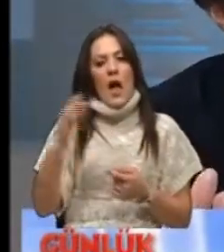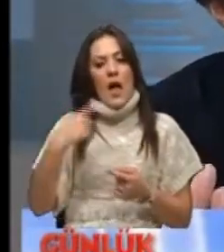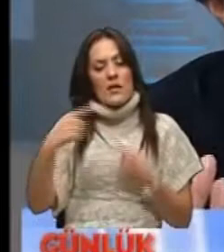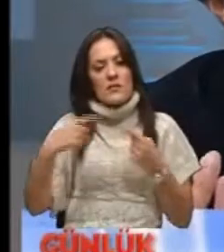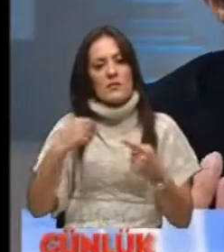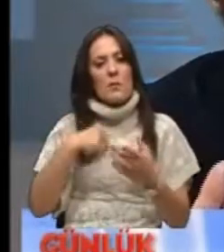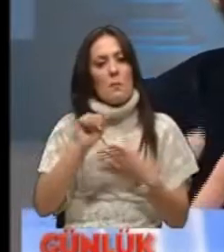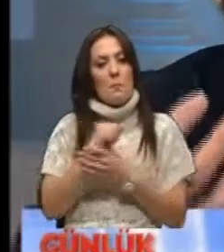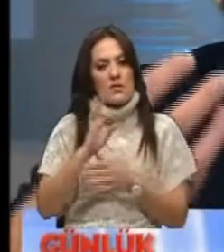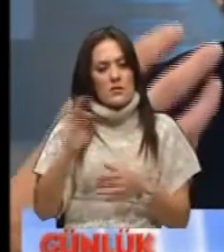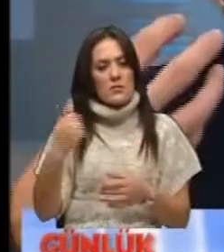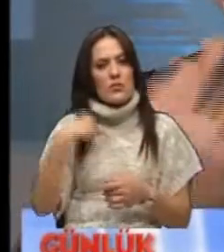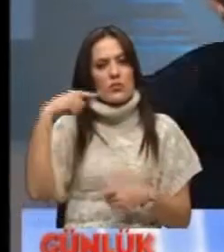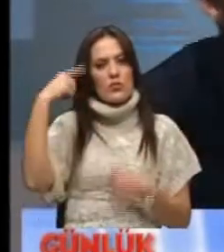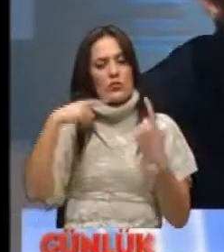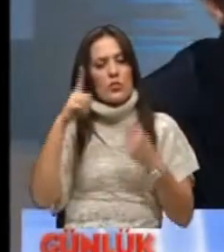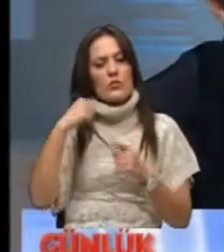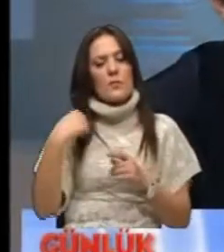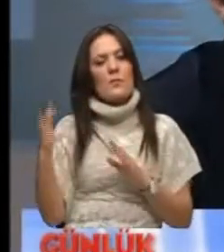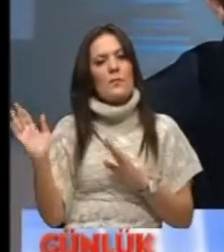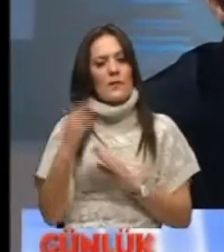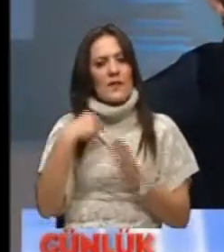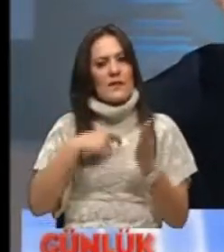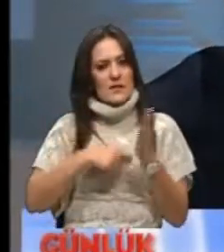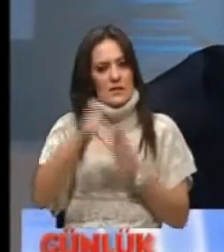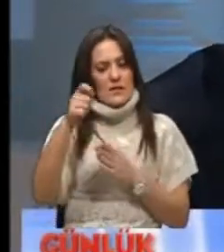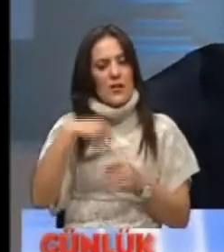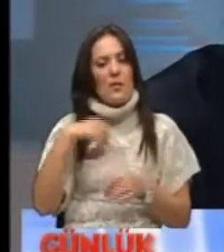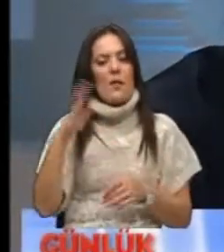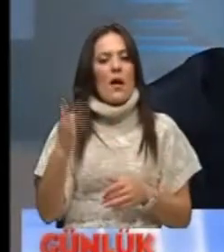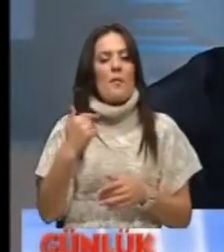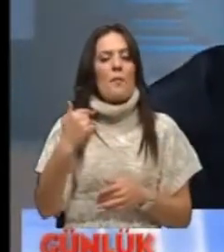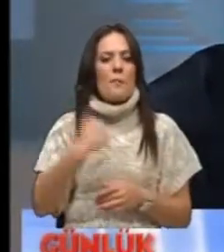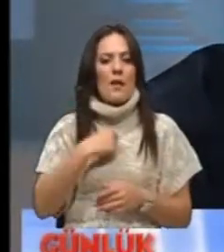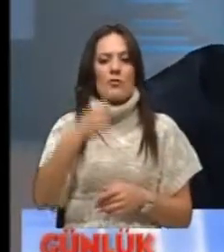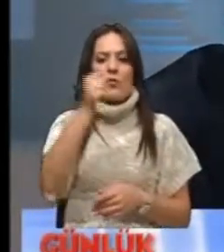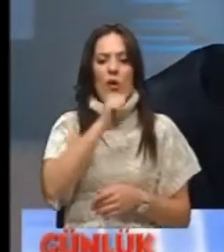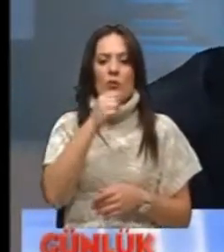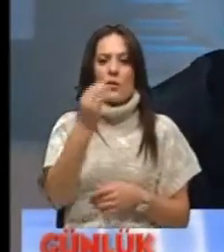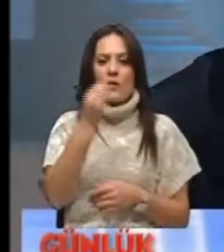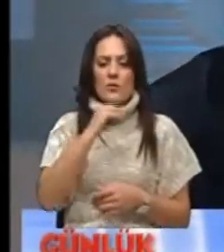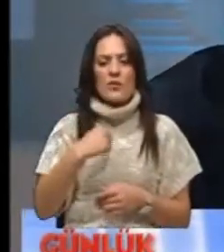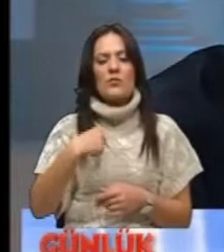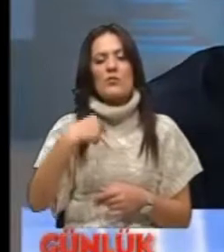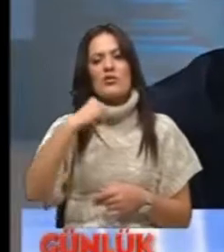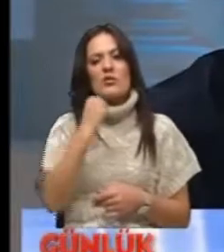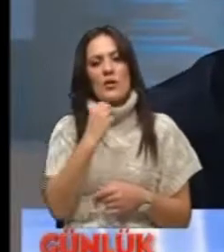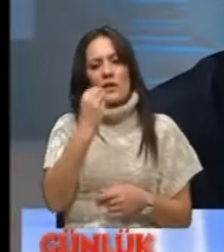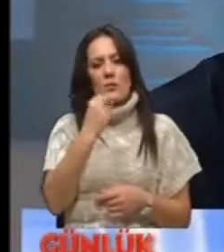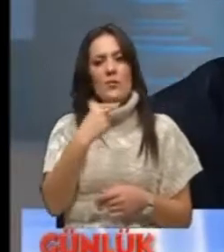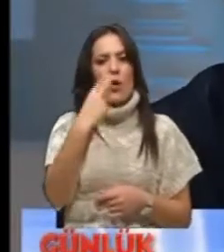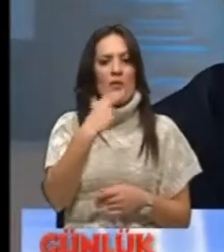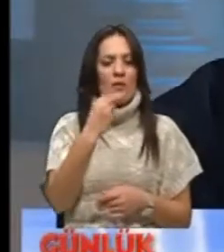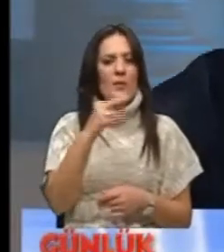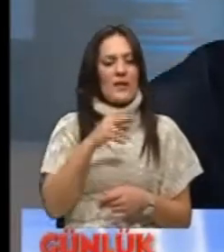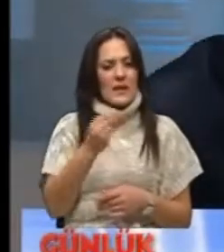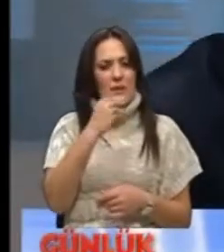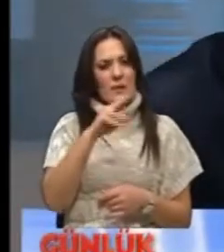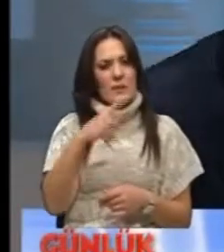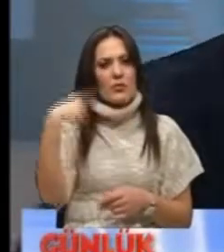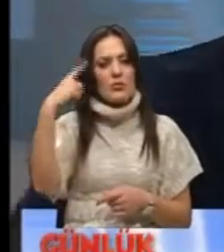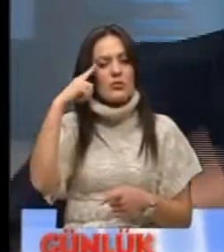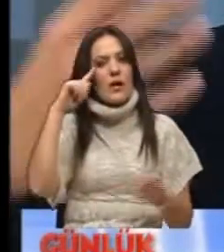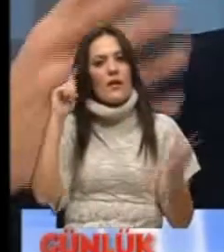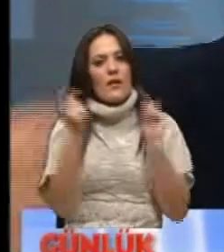değersiz miyim, beceriksiz miyim düşüncelerine şöyle bir vuruyor. Ya ben işte dondurma mı yiyeyim, çikolata mı yiyeyim, gofret mi yiyeyim gibi bir